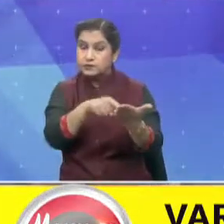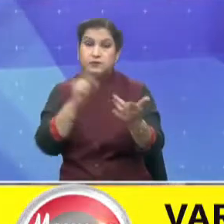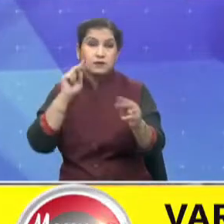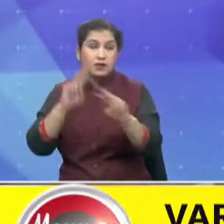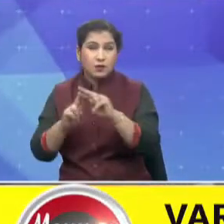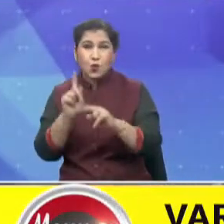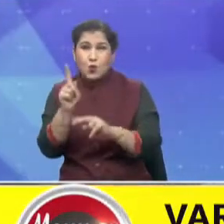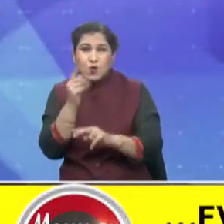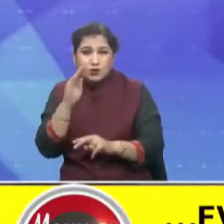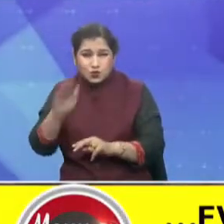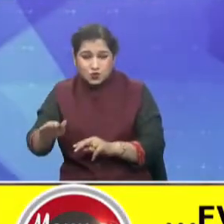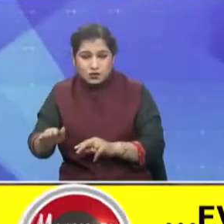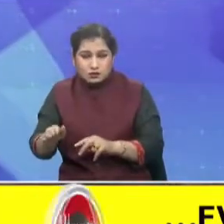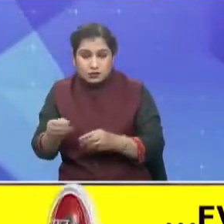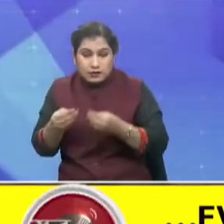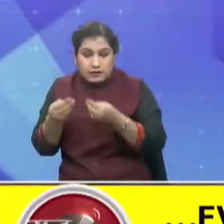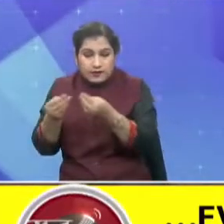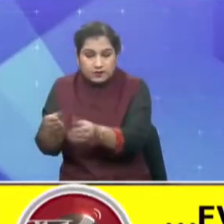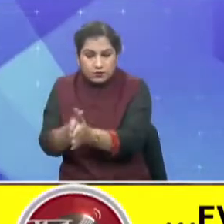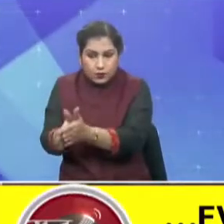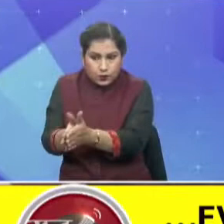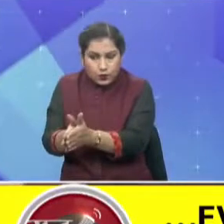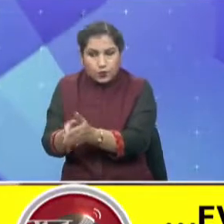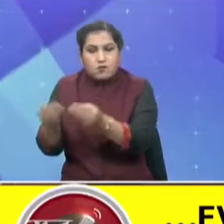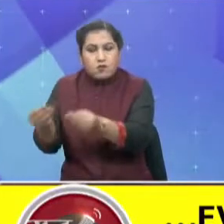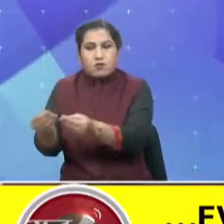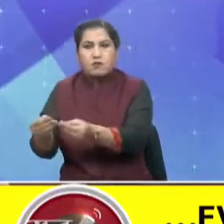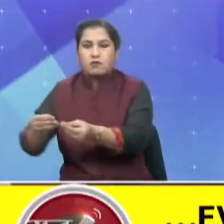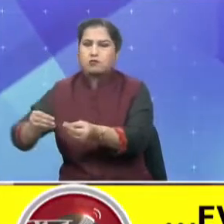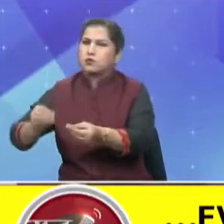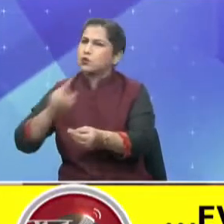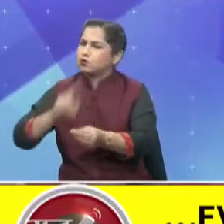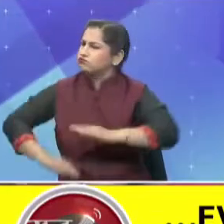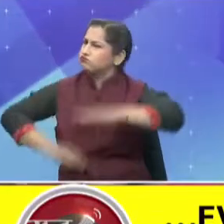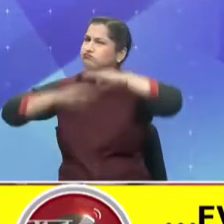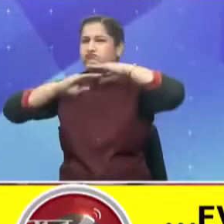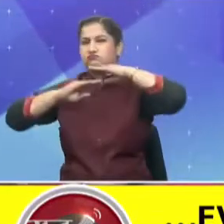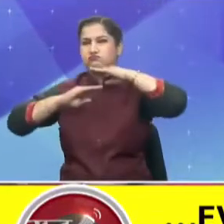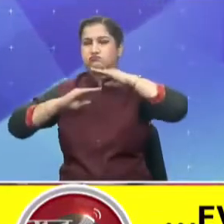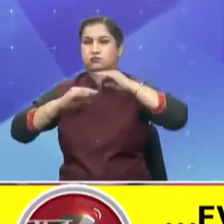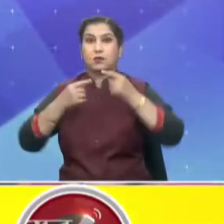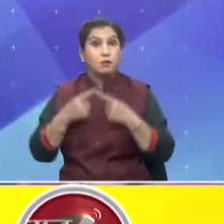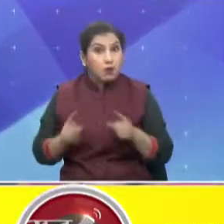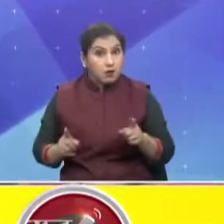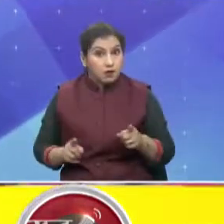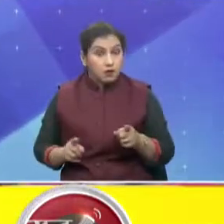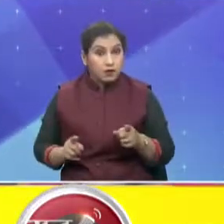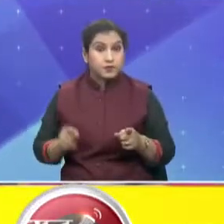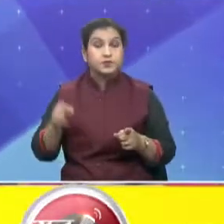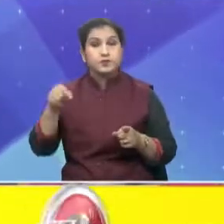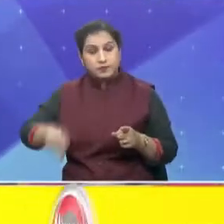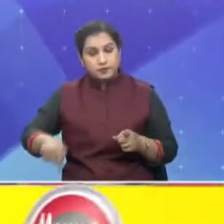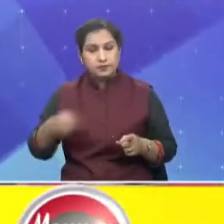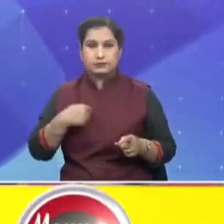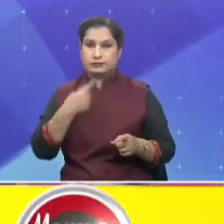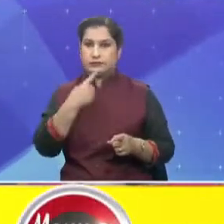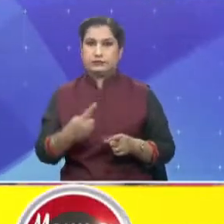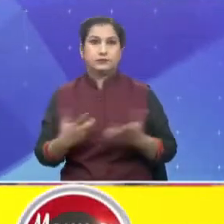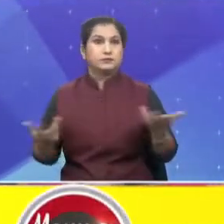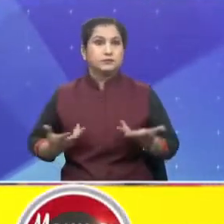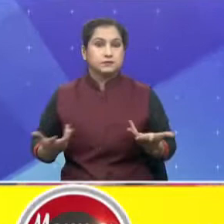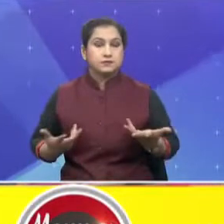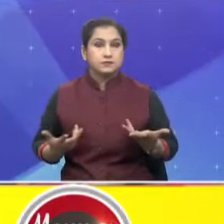एक भी स्टूडेंट को प्रेरणा दे सके तो ये भी बहुत होगा। लेकिन आज मैं कहना